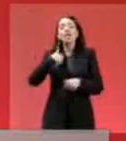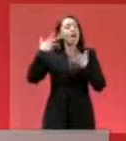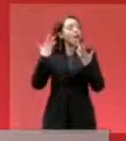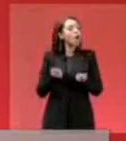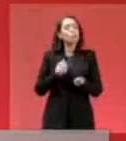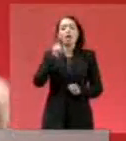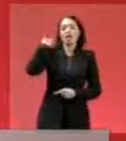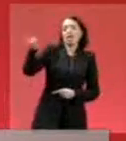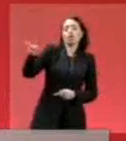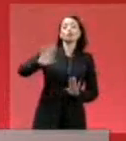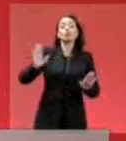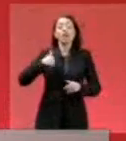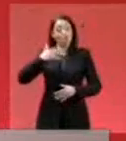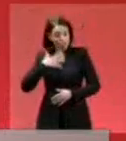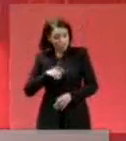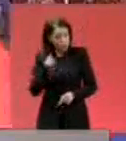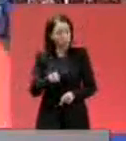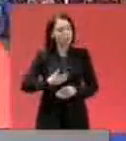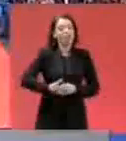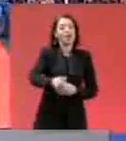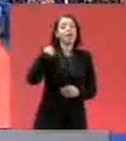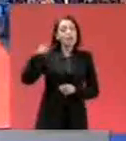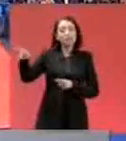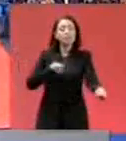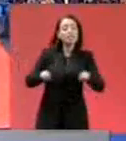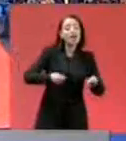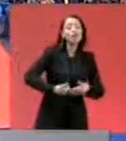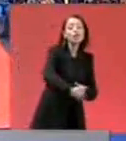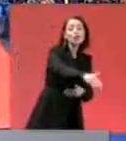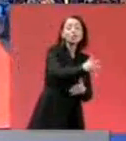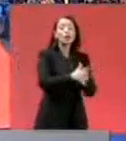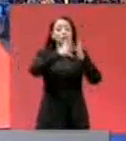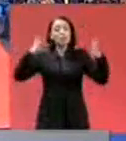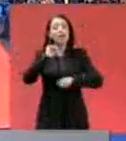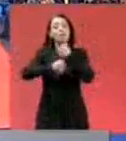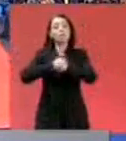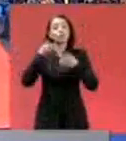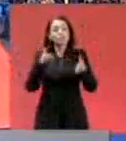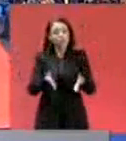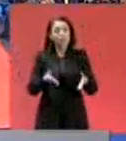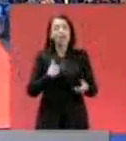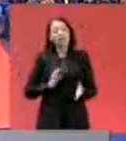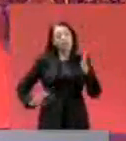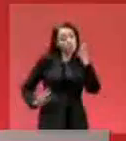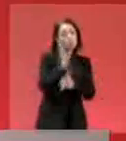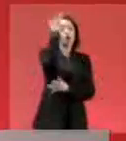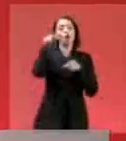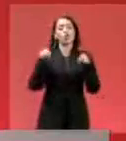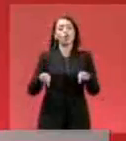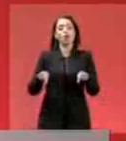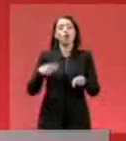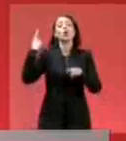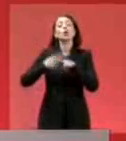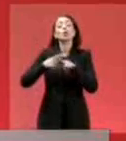να σας καθοδηγήσουμε. Θέλουμε εσείς να μας καθοδηγήσετε στη μεγάλη προσπάθεια για την ανάκαμψη, για την πρόοδο, για